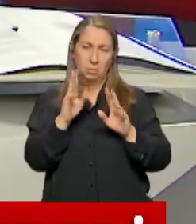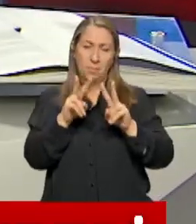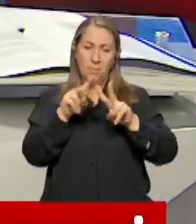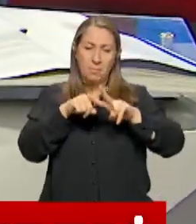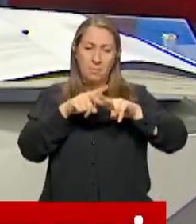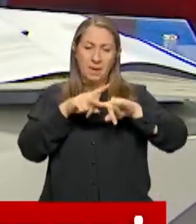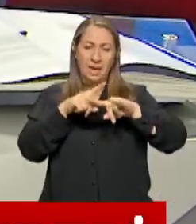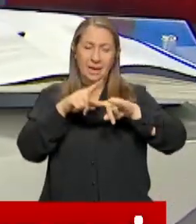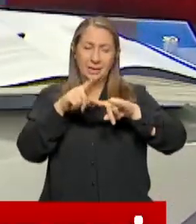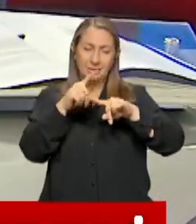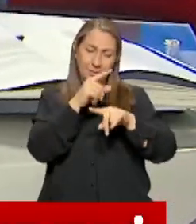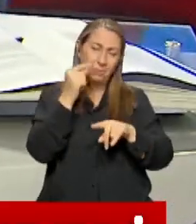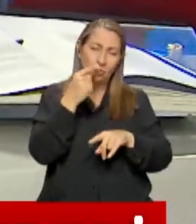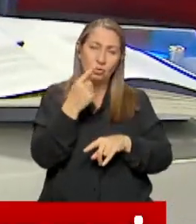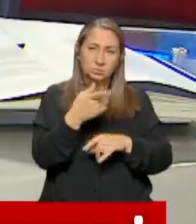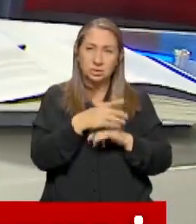Evet